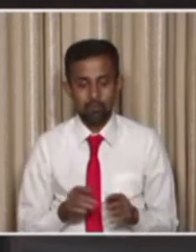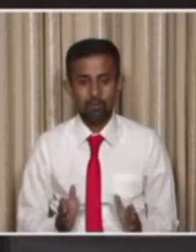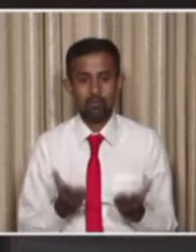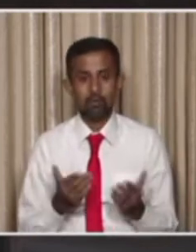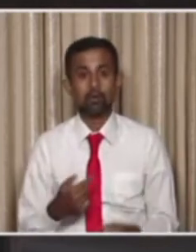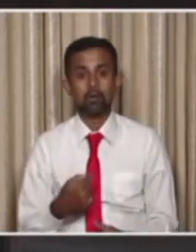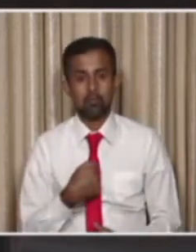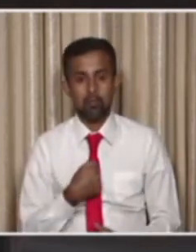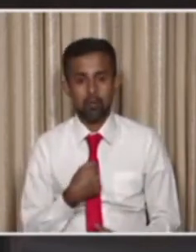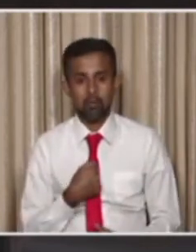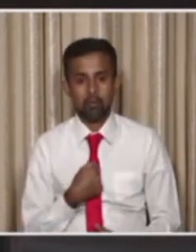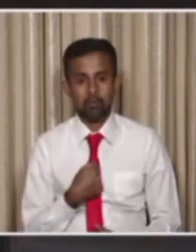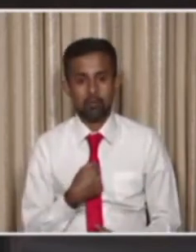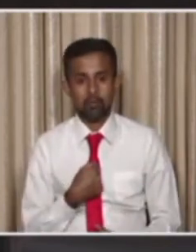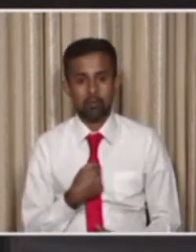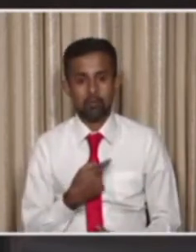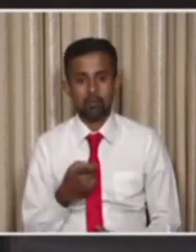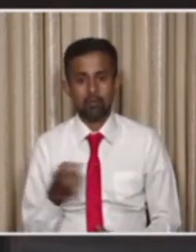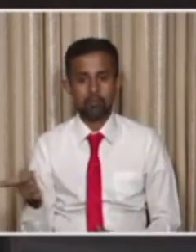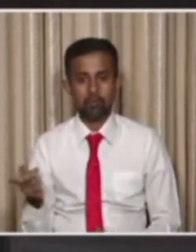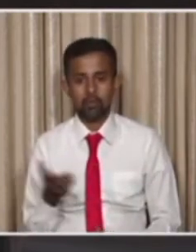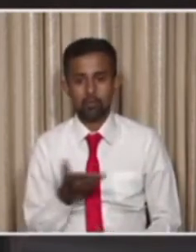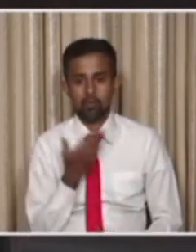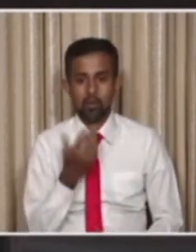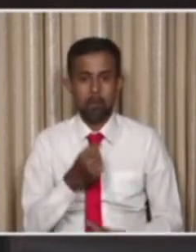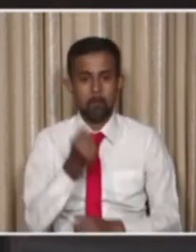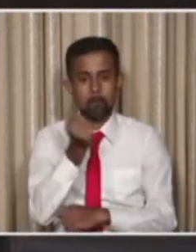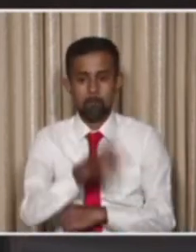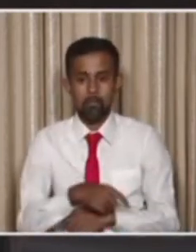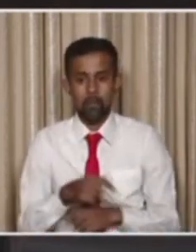මට මේ අය පුළුවන් සැලසුම් කළා.